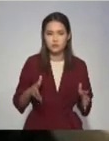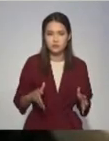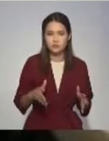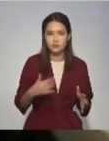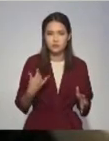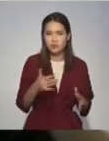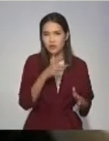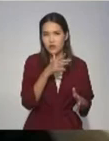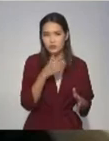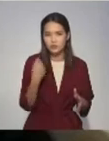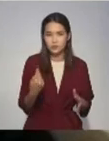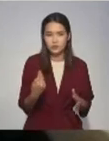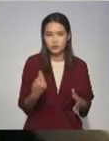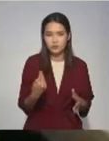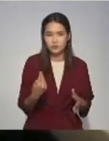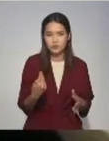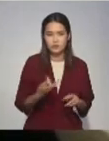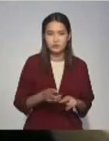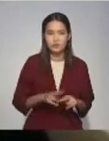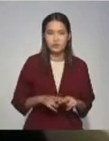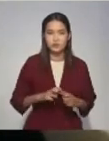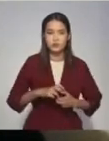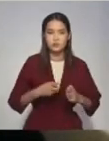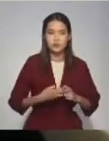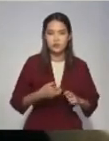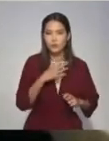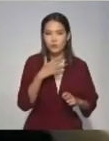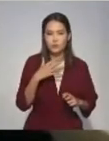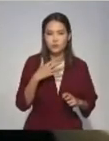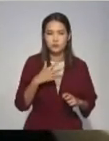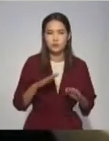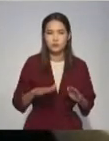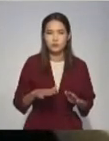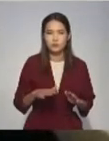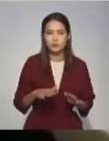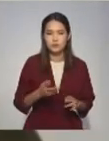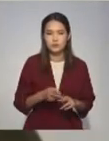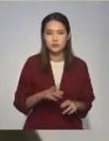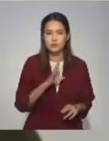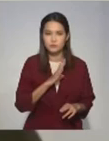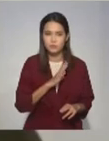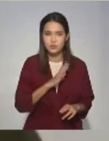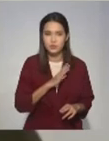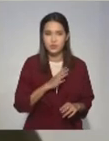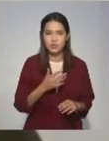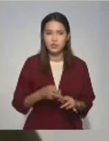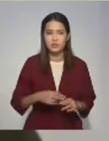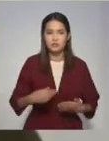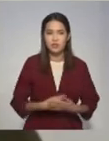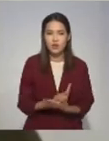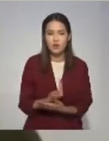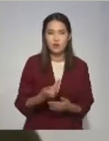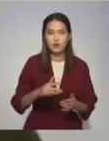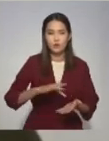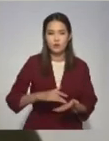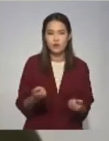Қазіргі уақытта қоғамда бұл мәселеге көп көңіл бөлмейді. Неге екенін медициналық орталықтардың